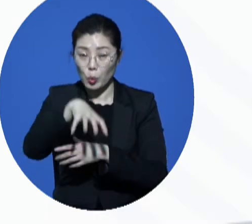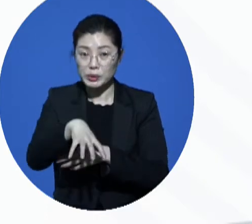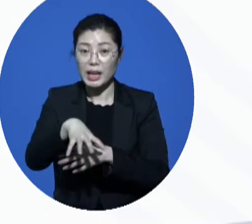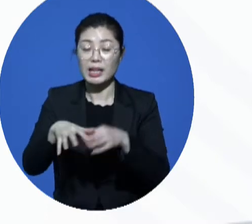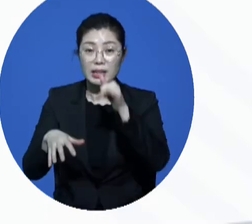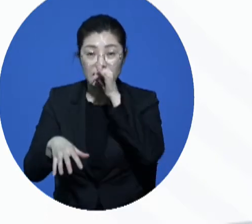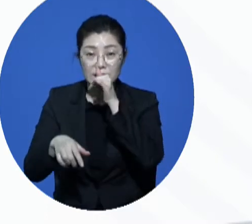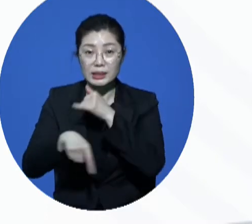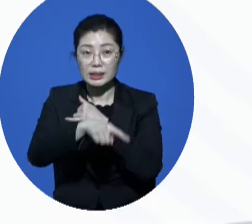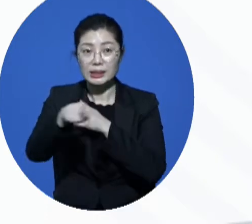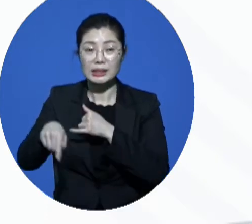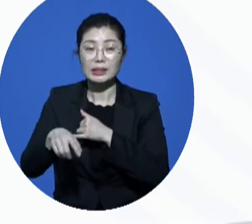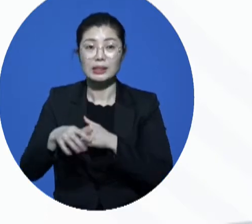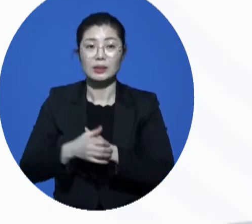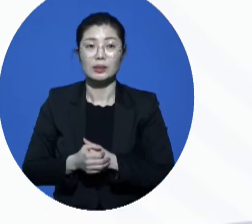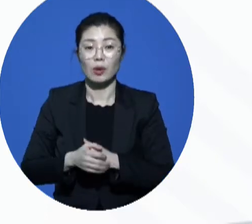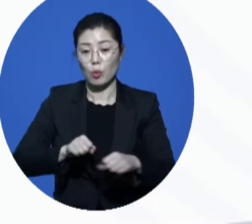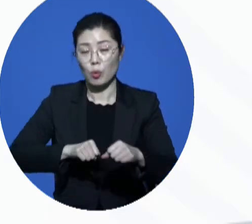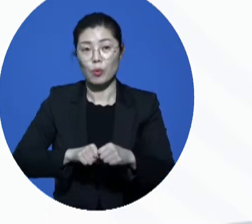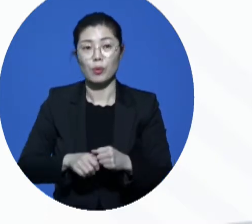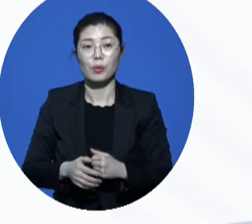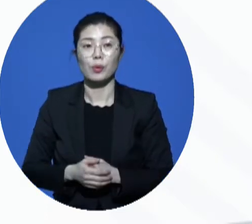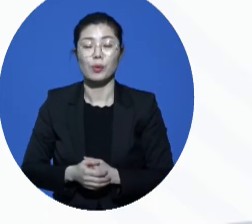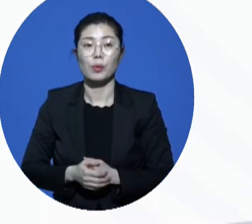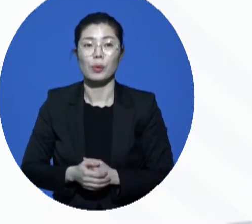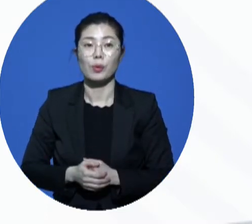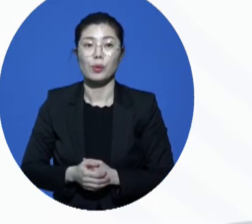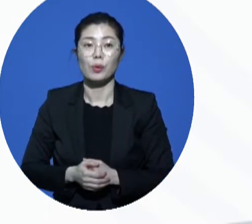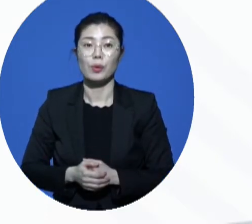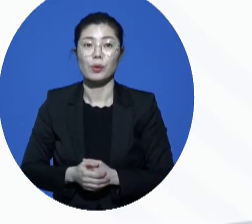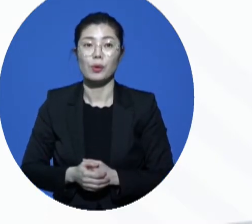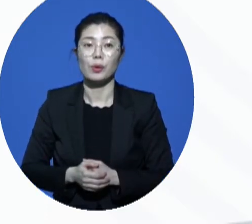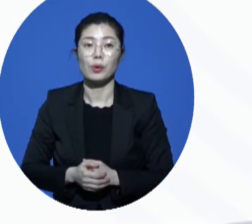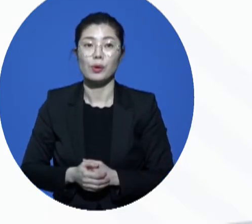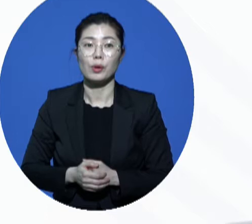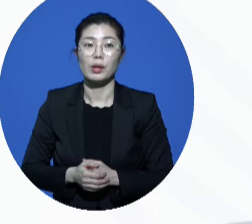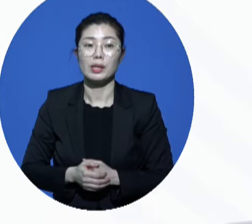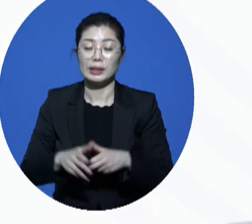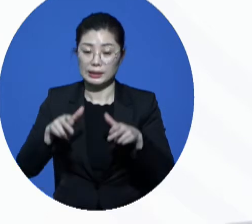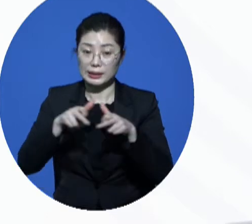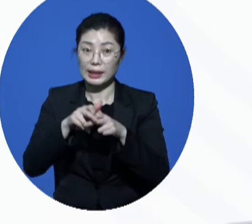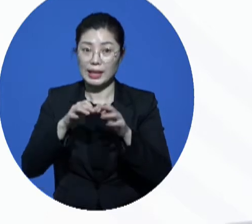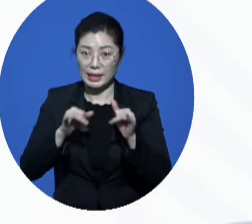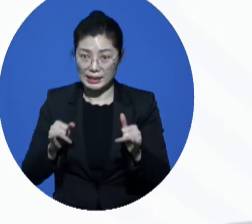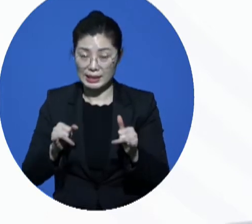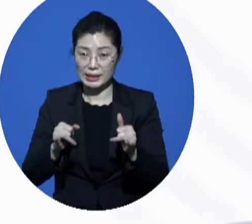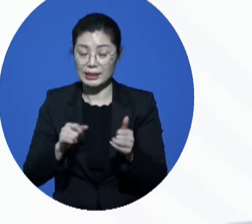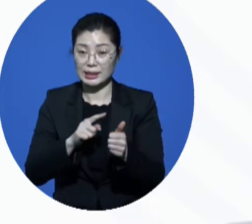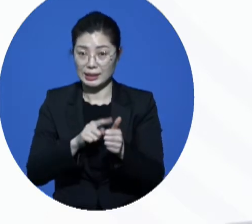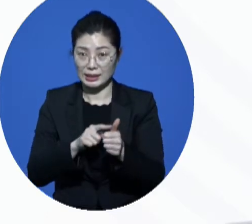이 재활원의 긴급탈시설 투쟁을 통해서 이 투쟁이 장애인